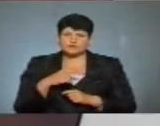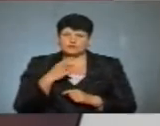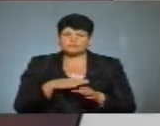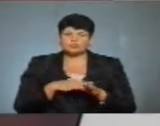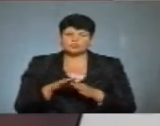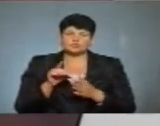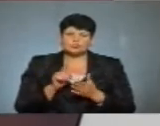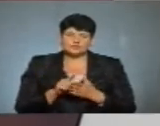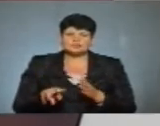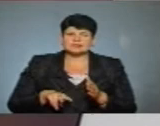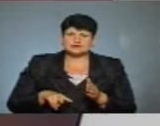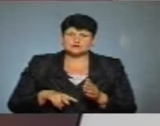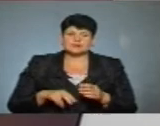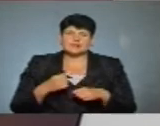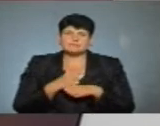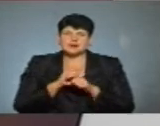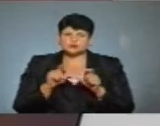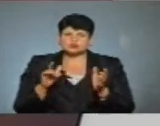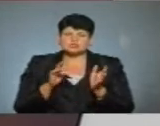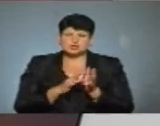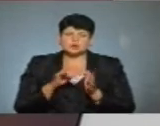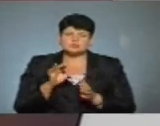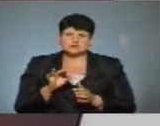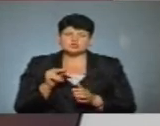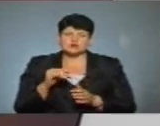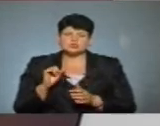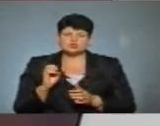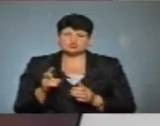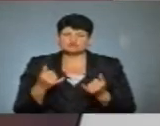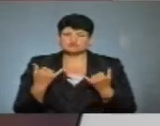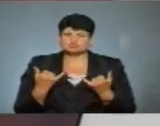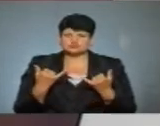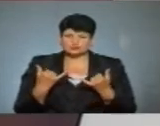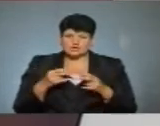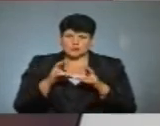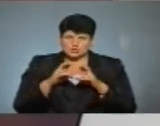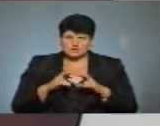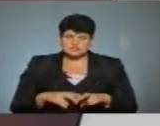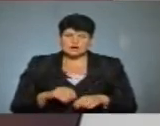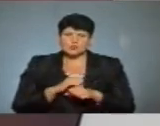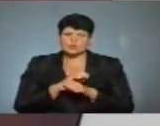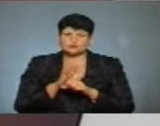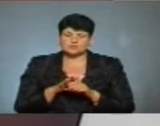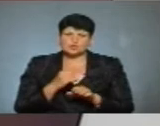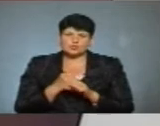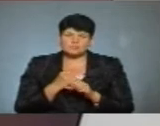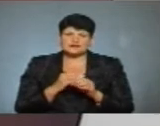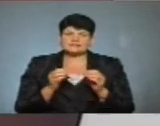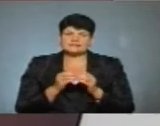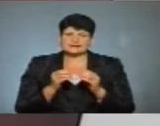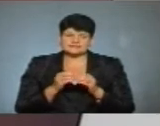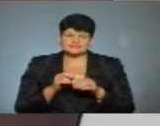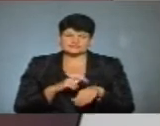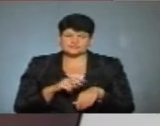виконувачки обов'язків директорки лабораторного центру Оксани Чайчук, на сьогодні дослідження на коронавірус роблять 10